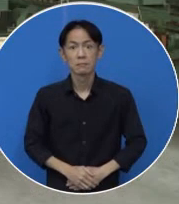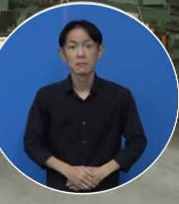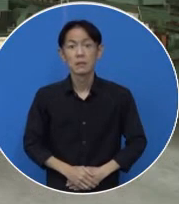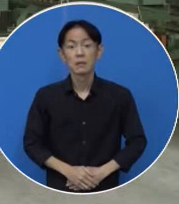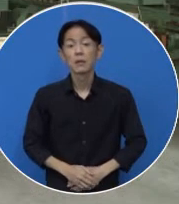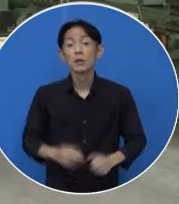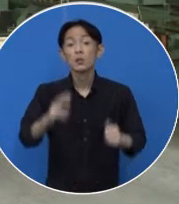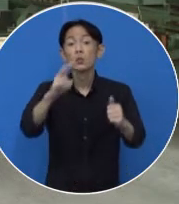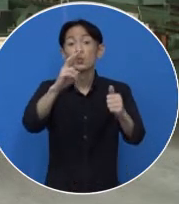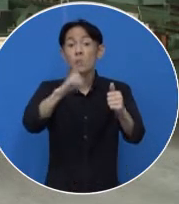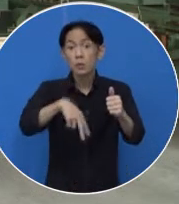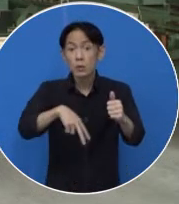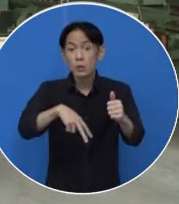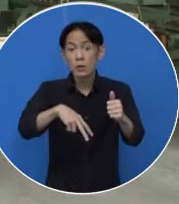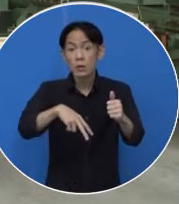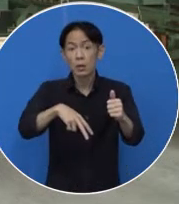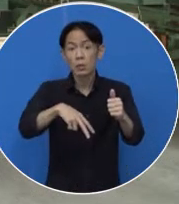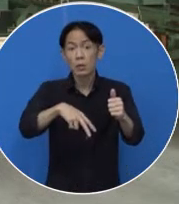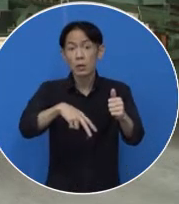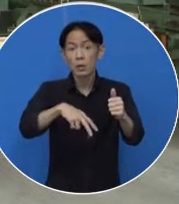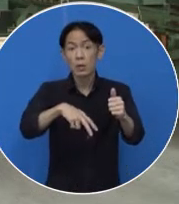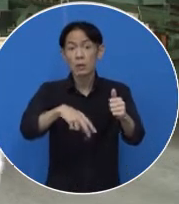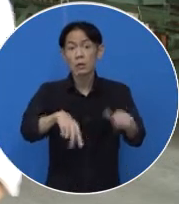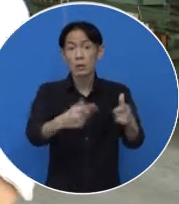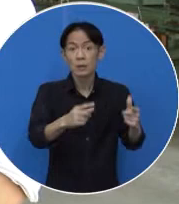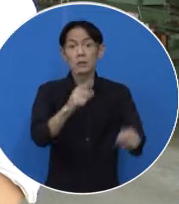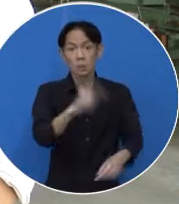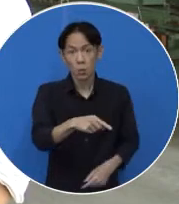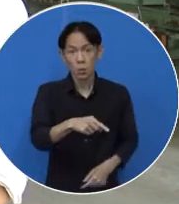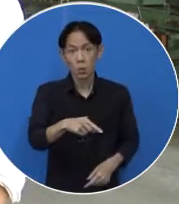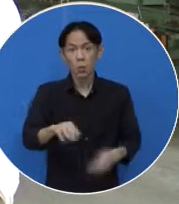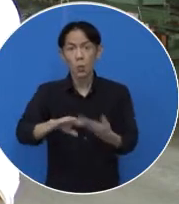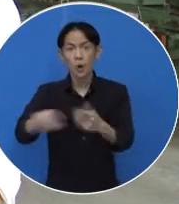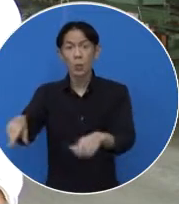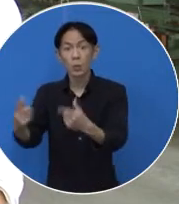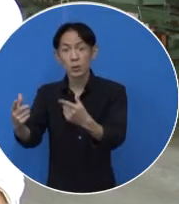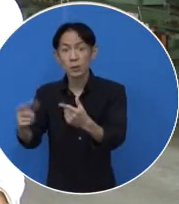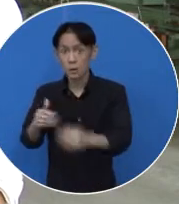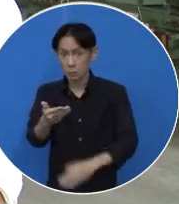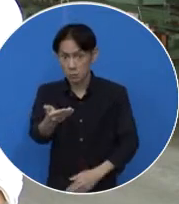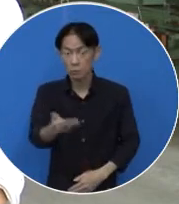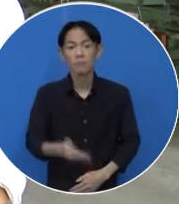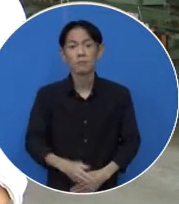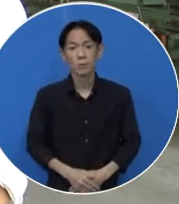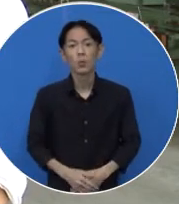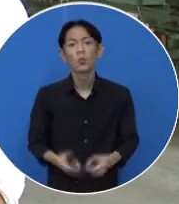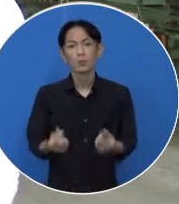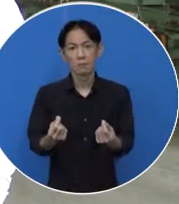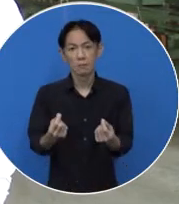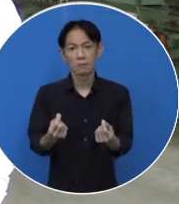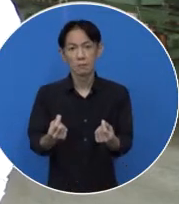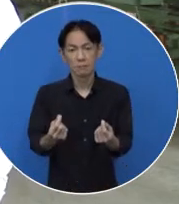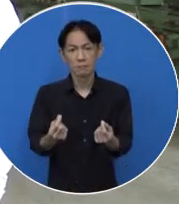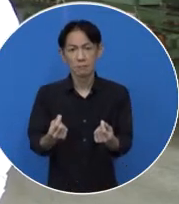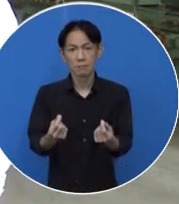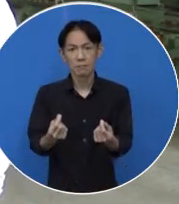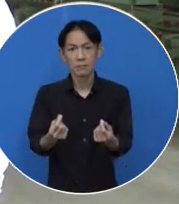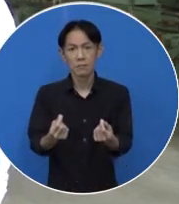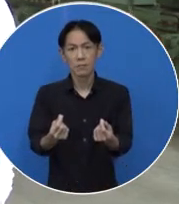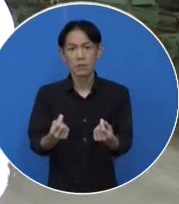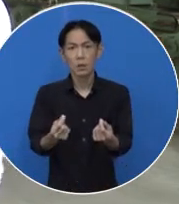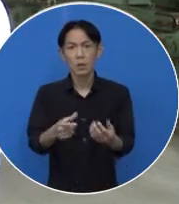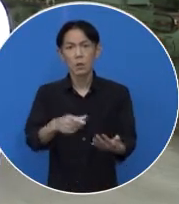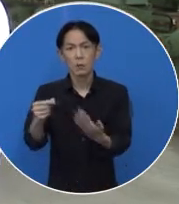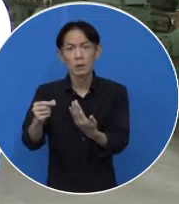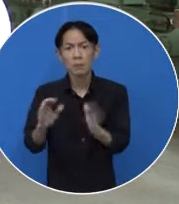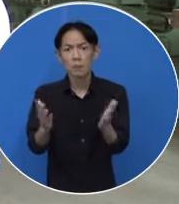ジャス認証を受けた木材と受けなかった木材とやっぱ全然違うんですか。は い、そうですね、いや